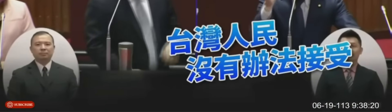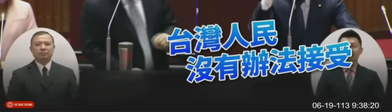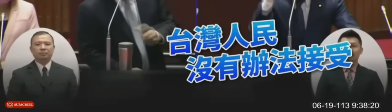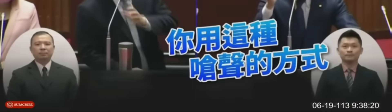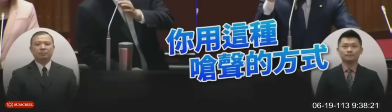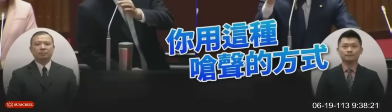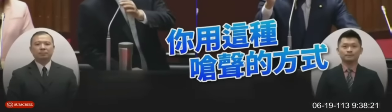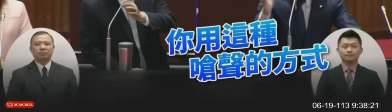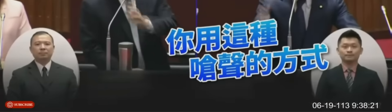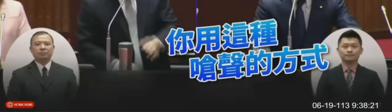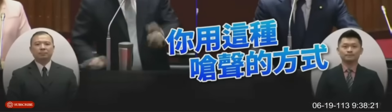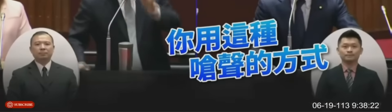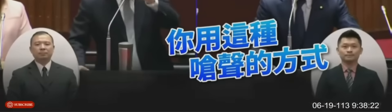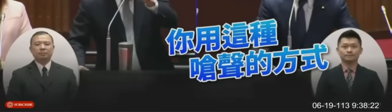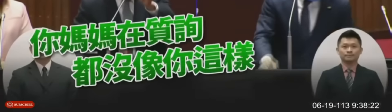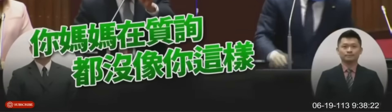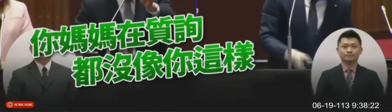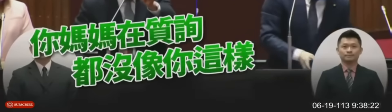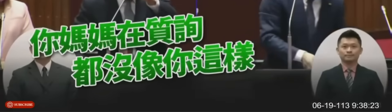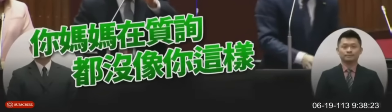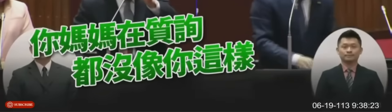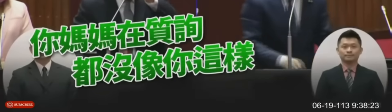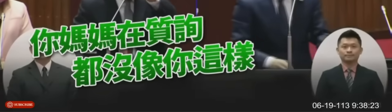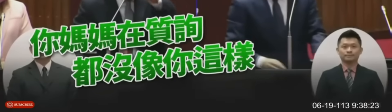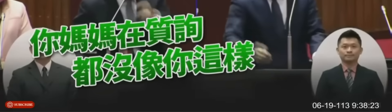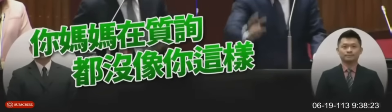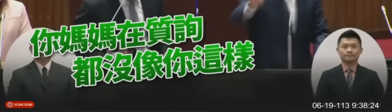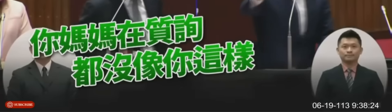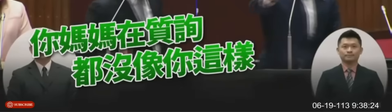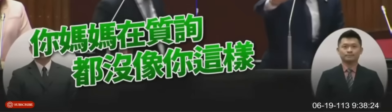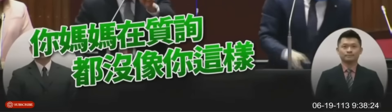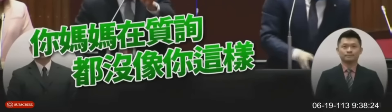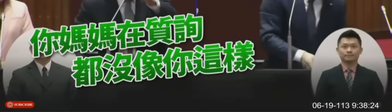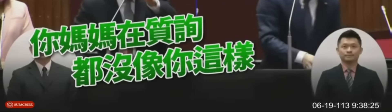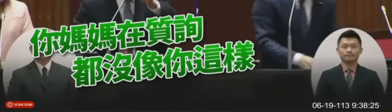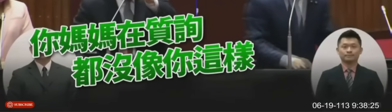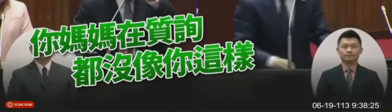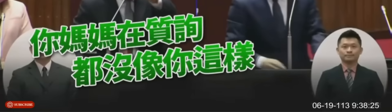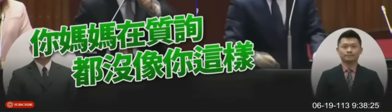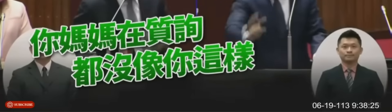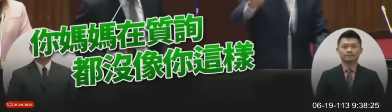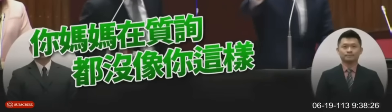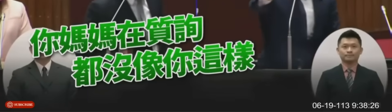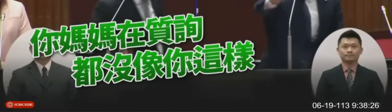像下下的方式，你妈妈的都没有接受。